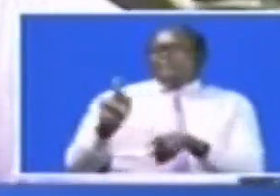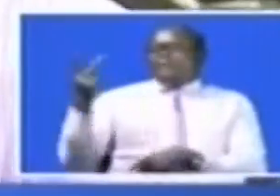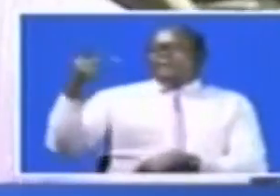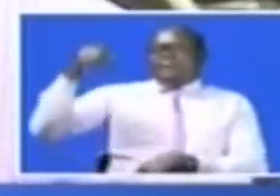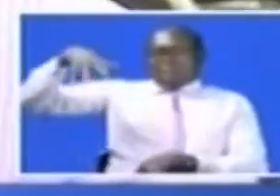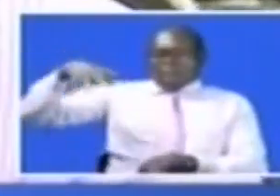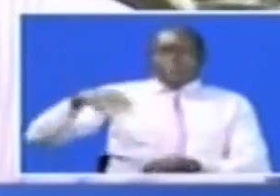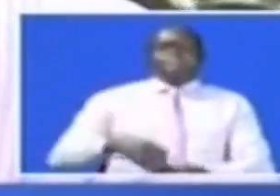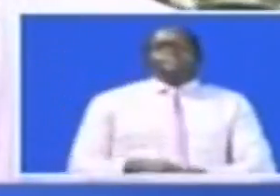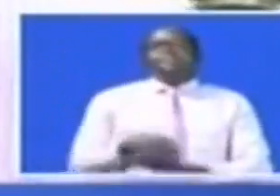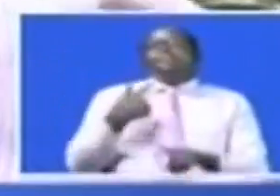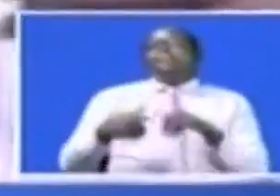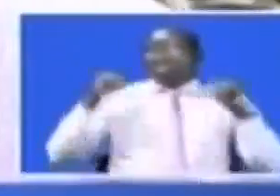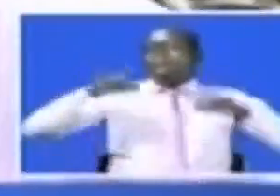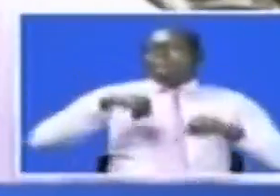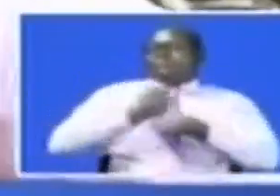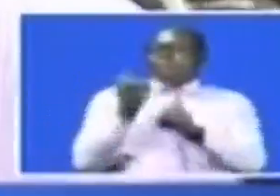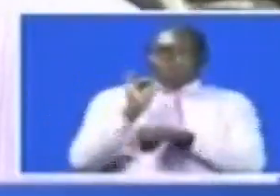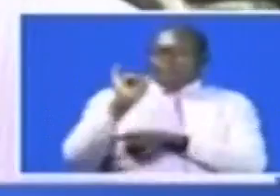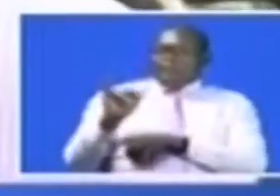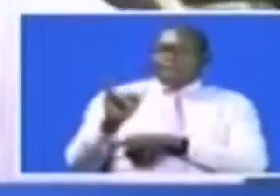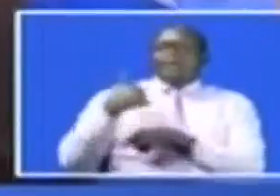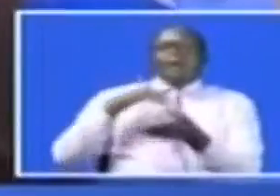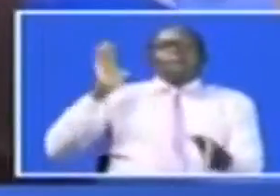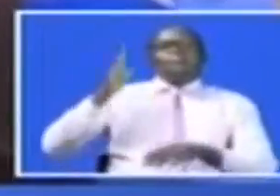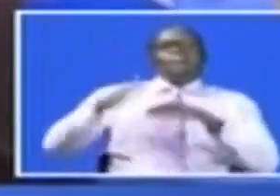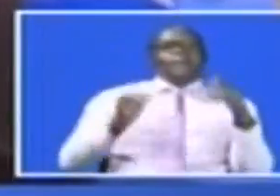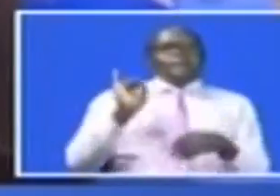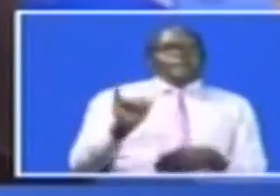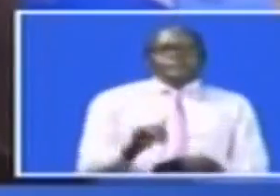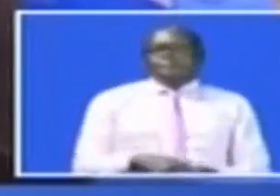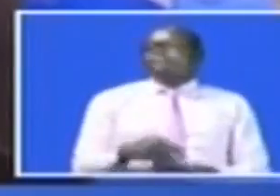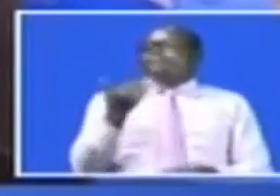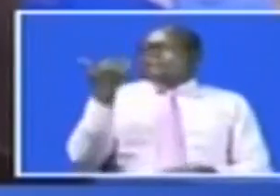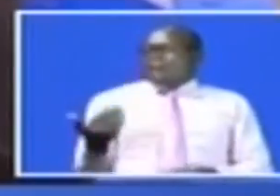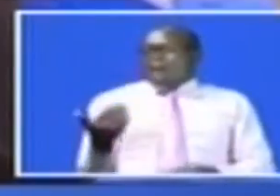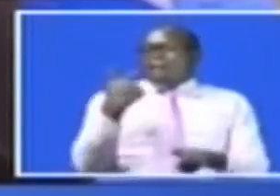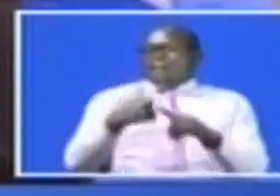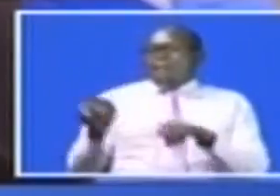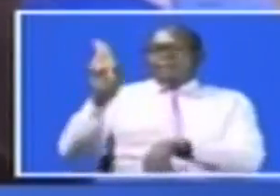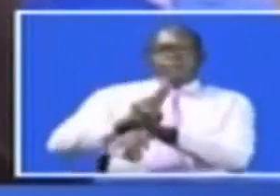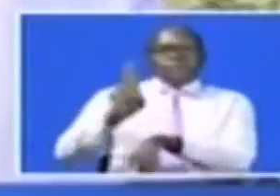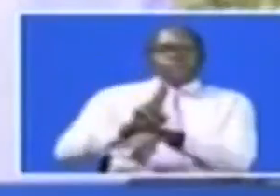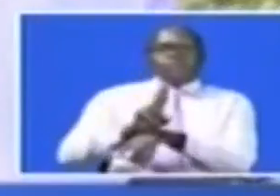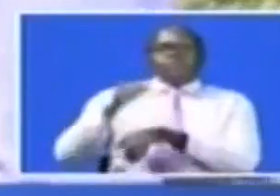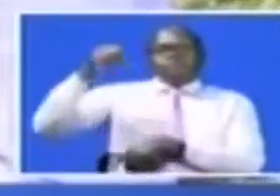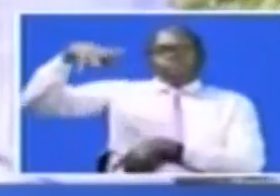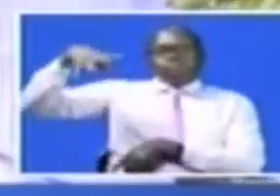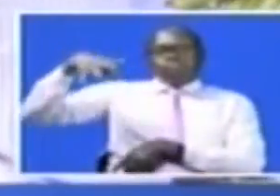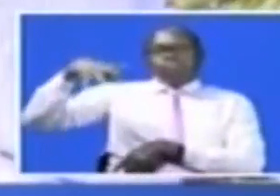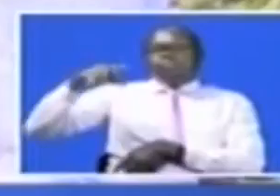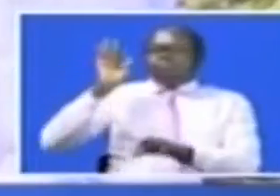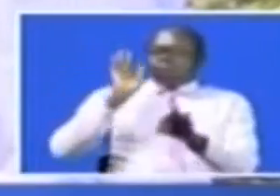Kenya Power. Ya, lakini sasa niko na uwezo wa kutengeneza ikuwe mingi kupita hapo. Licha ya udogo wake kinaweza kutumiwa kutoa